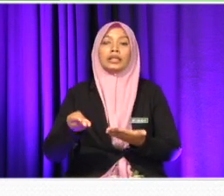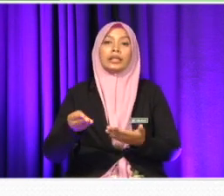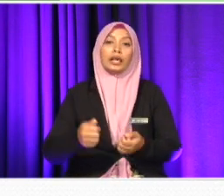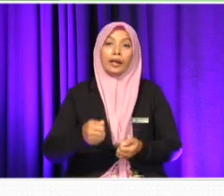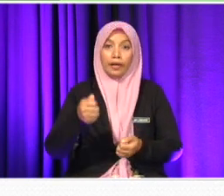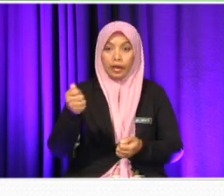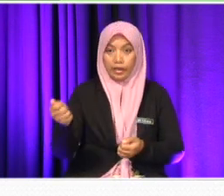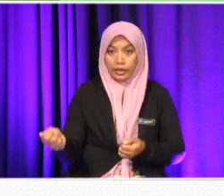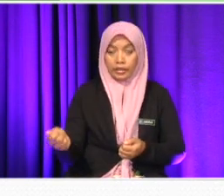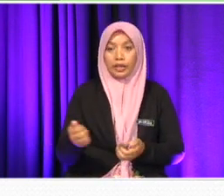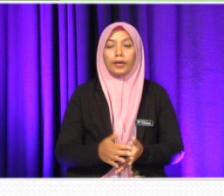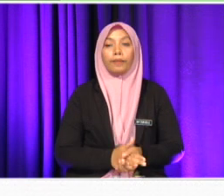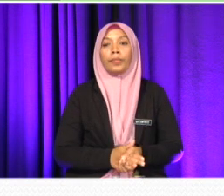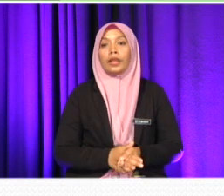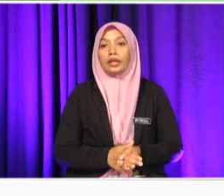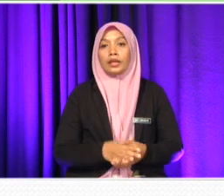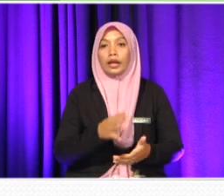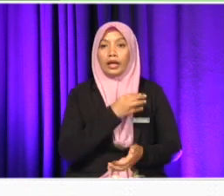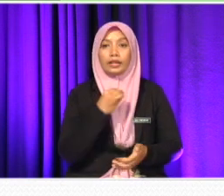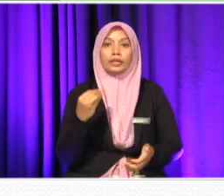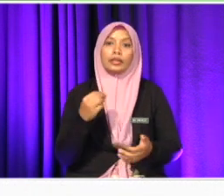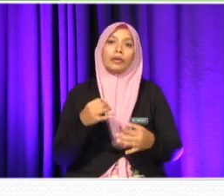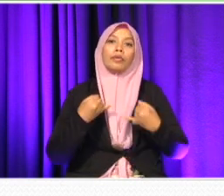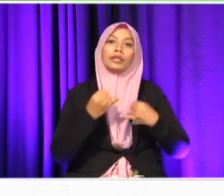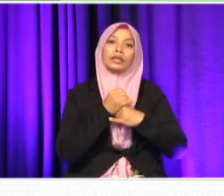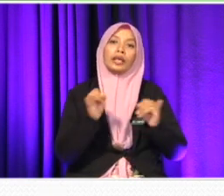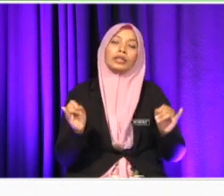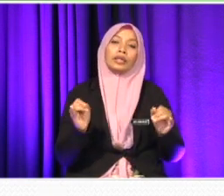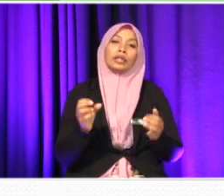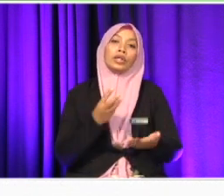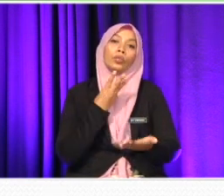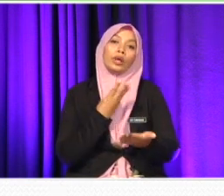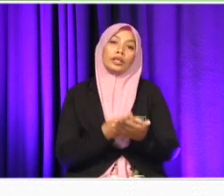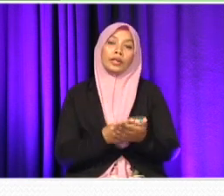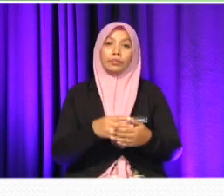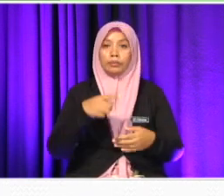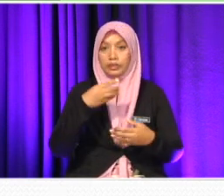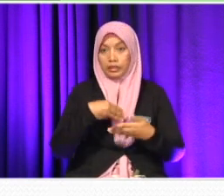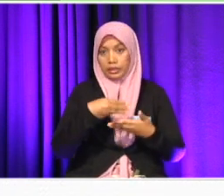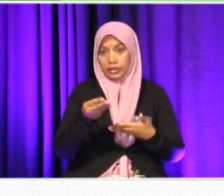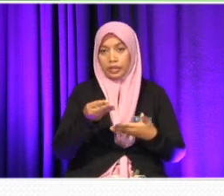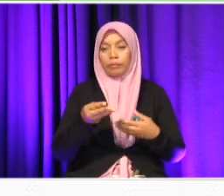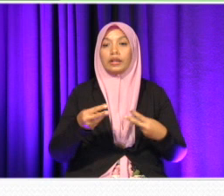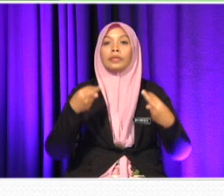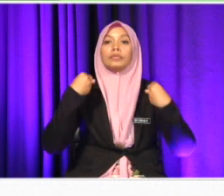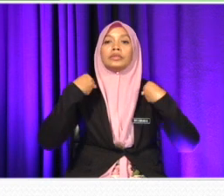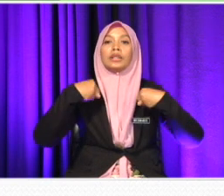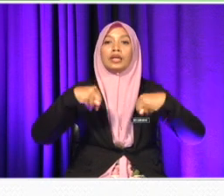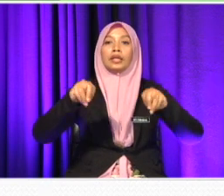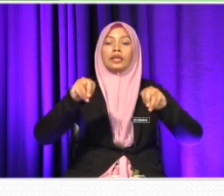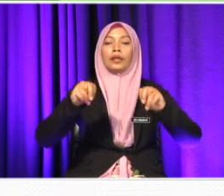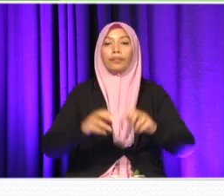kemudian jawaban keuangan akan menyalurkan dana kepada jabatan pemasaran untuk melaksanakan saji campuran pasaran